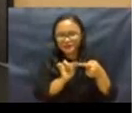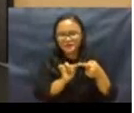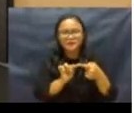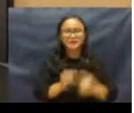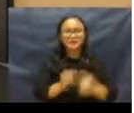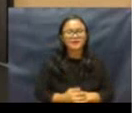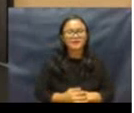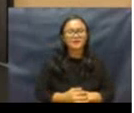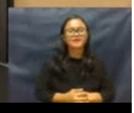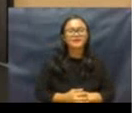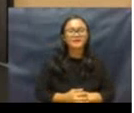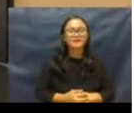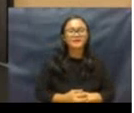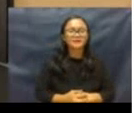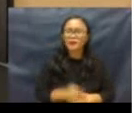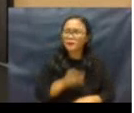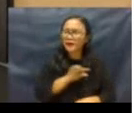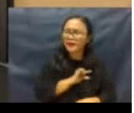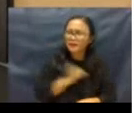Oke, siapa panitia?